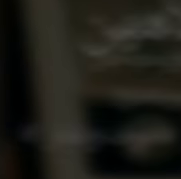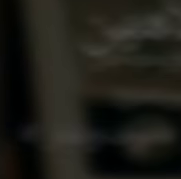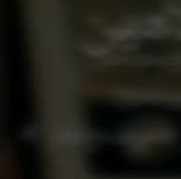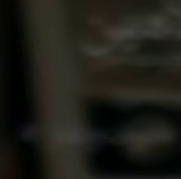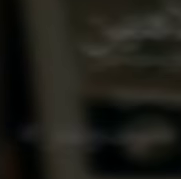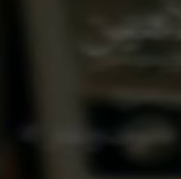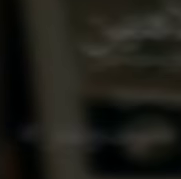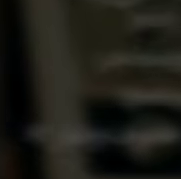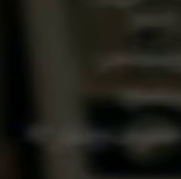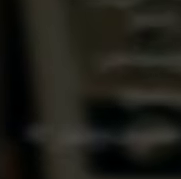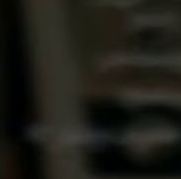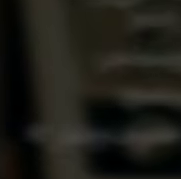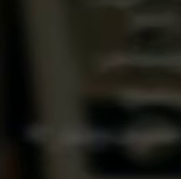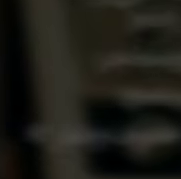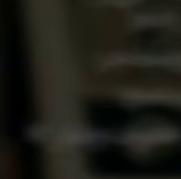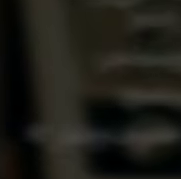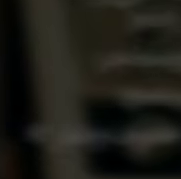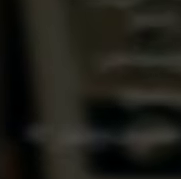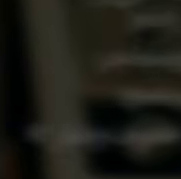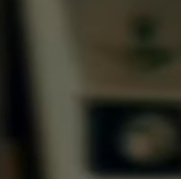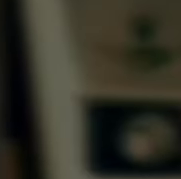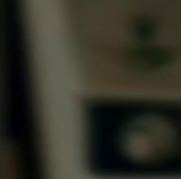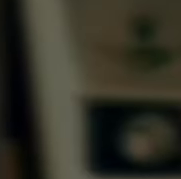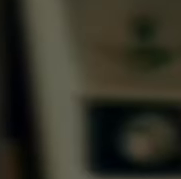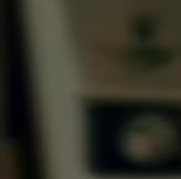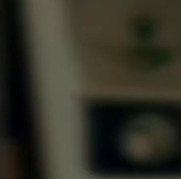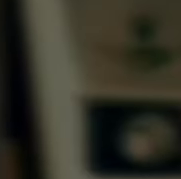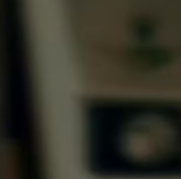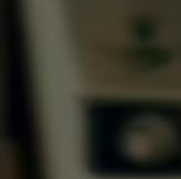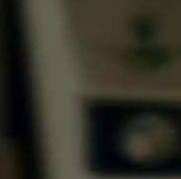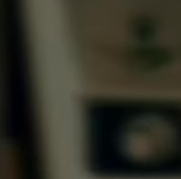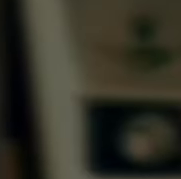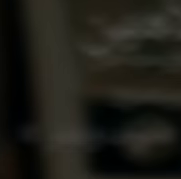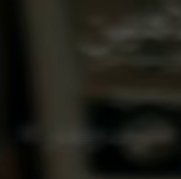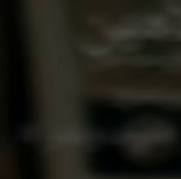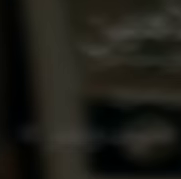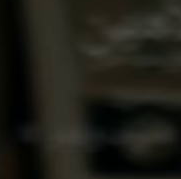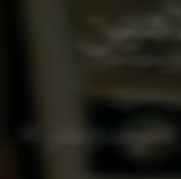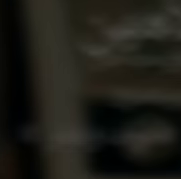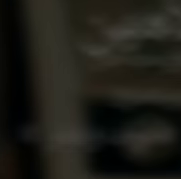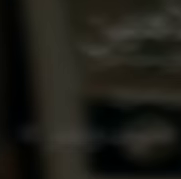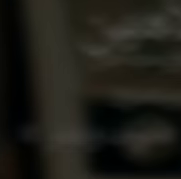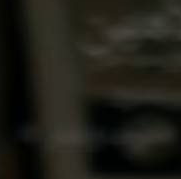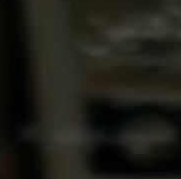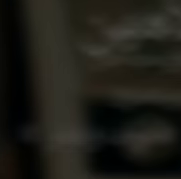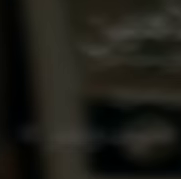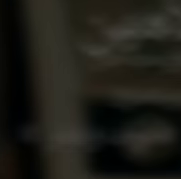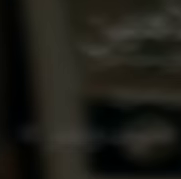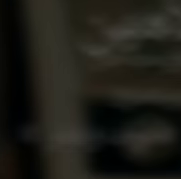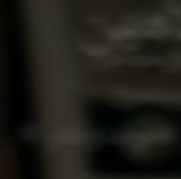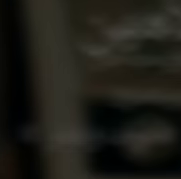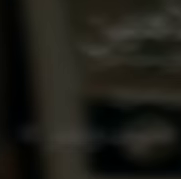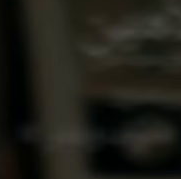عملية احتفالات في عيد الفصح يعني 15 من نيسان،